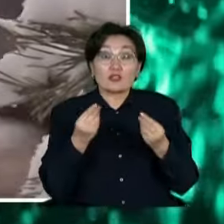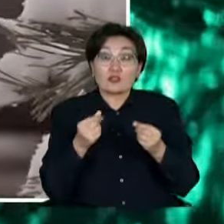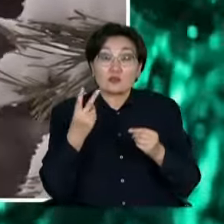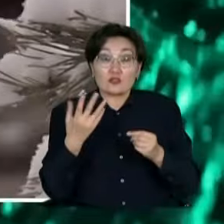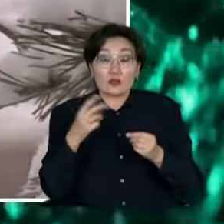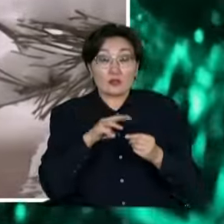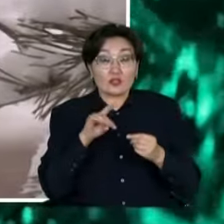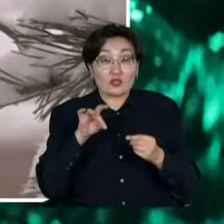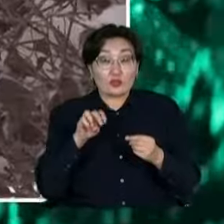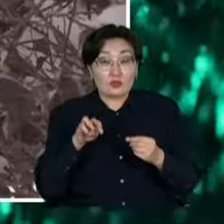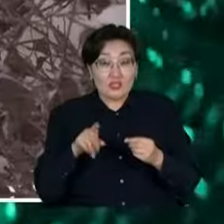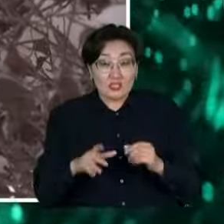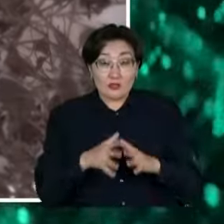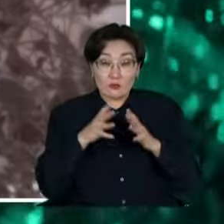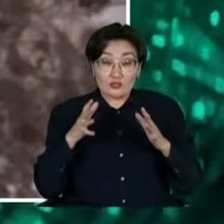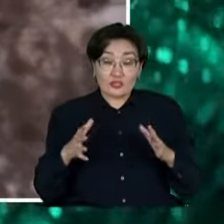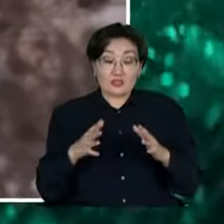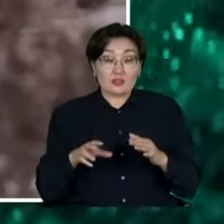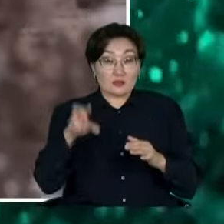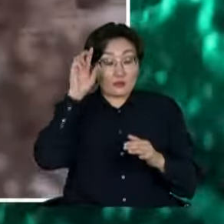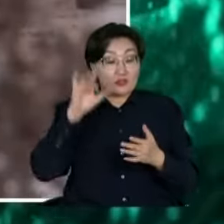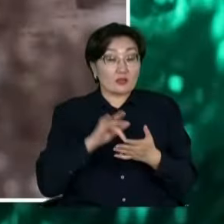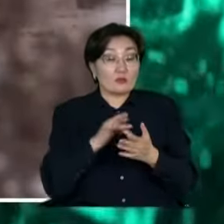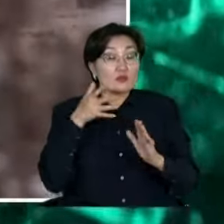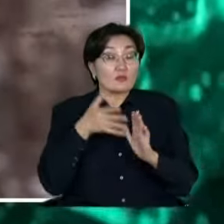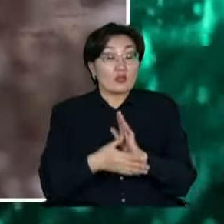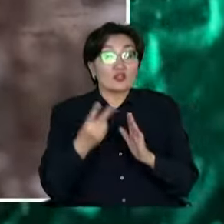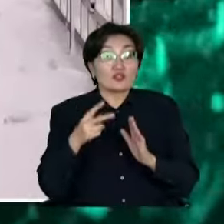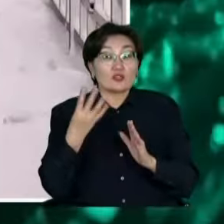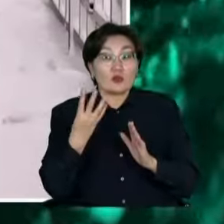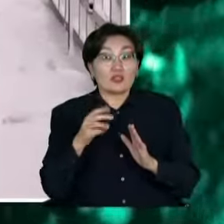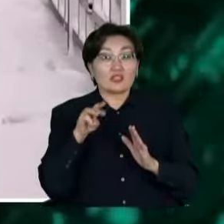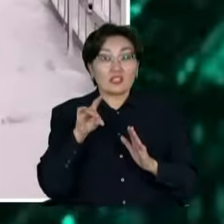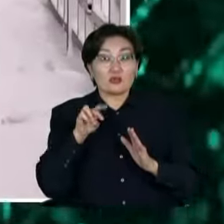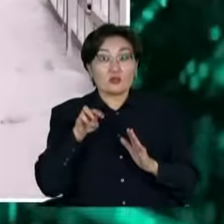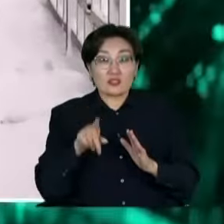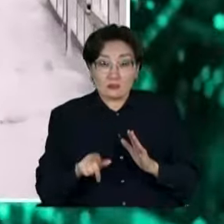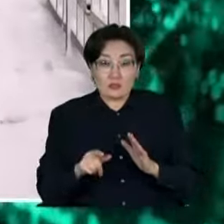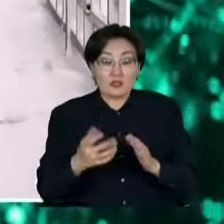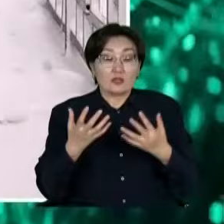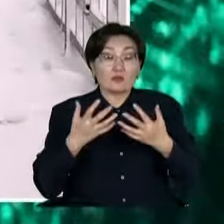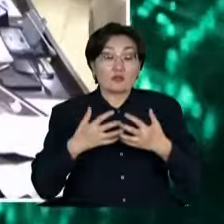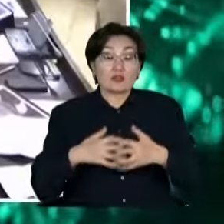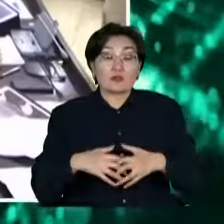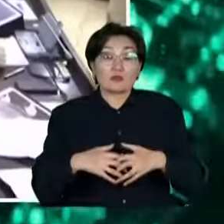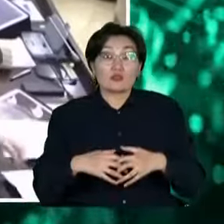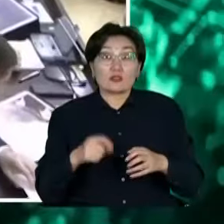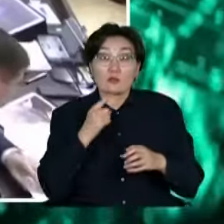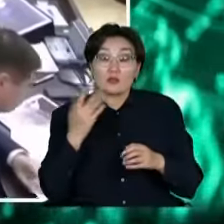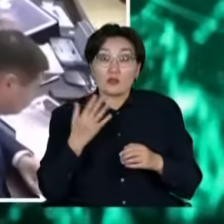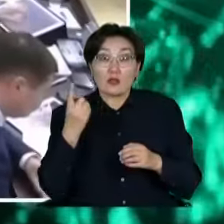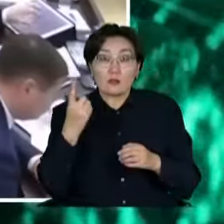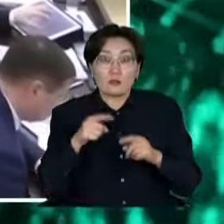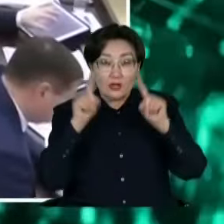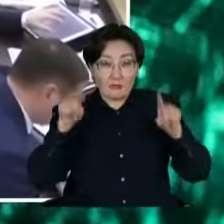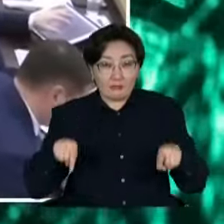25 триллион теңгеден асады екен, ал ел бюджетінің шығысы 24 триллионды құрайды. Есеп беруге келгенде олар бір ғана